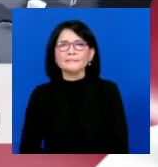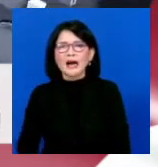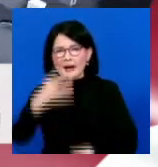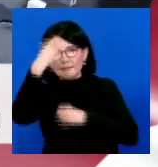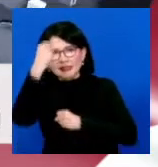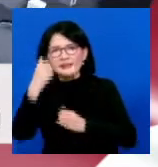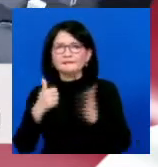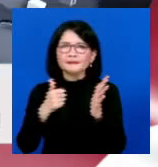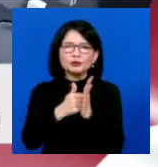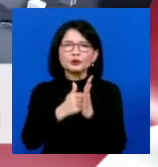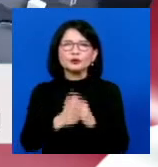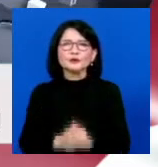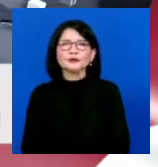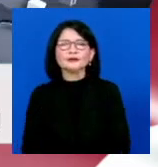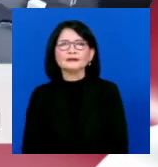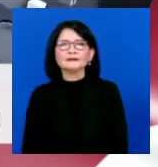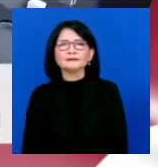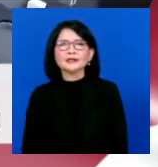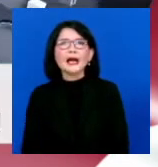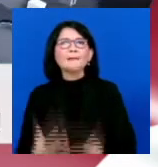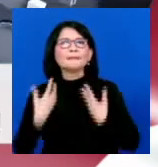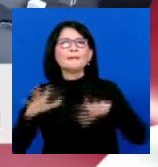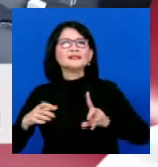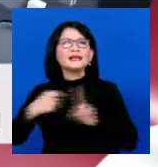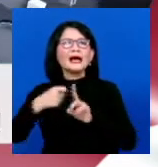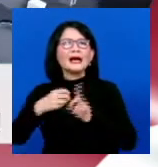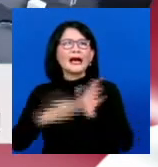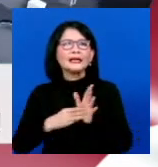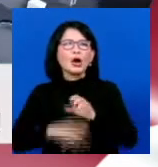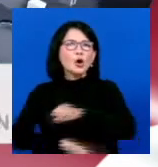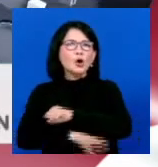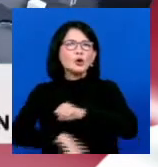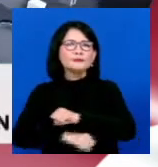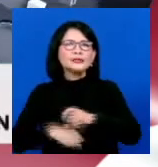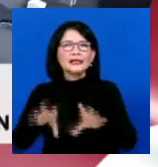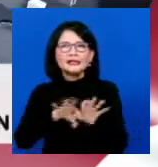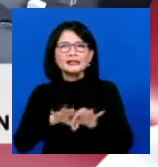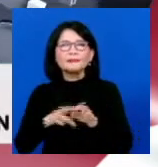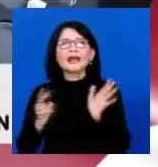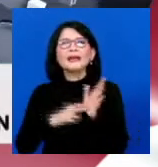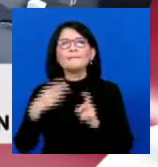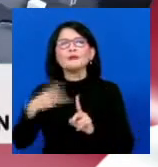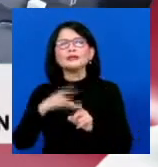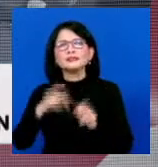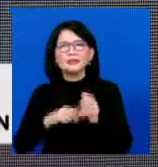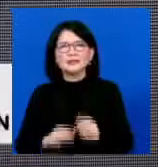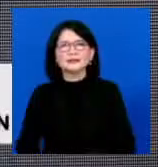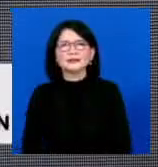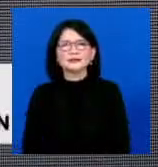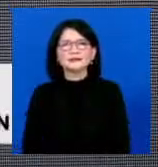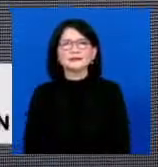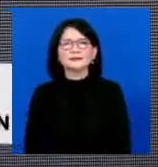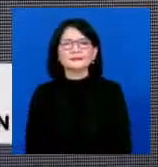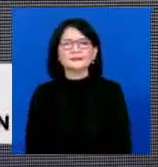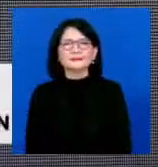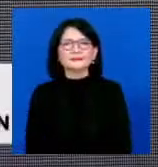good governance yang bebas dari KKN korupsi kolusi dan nepotisme waktu anda calon wakil gubernur nomor